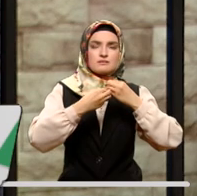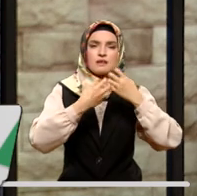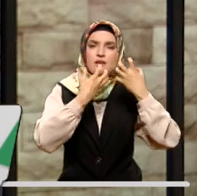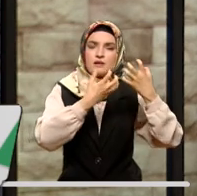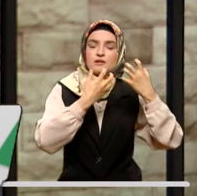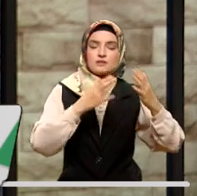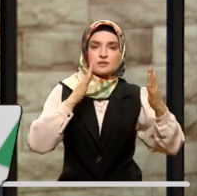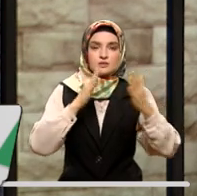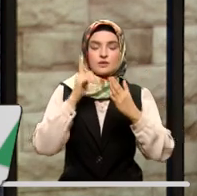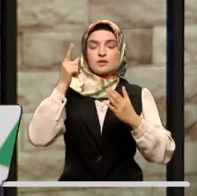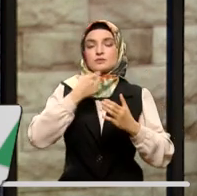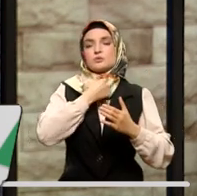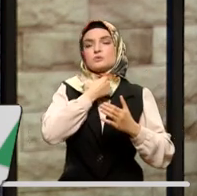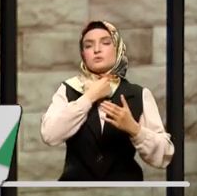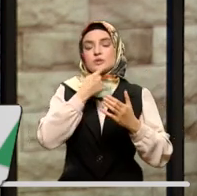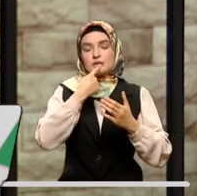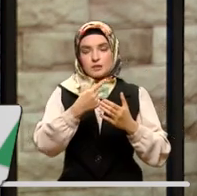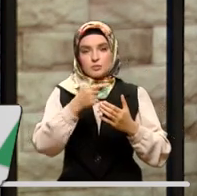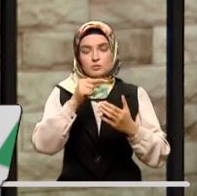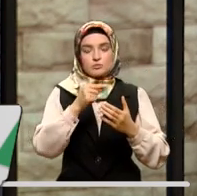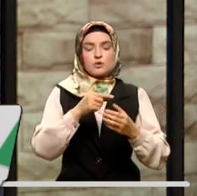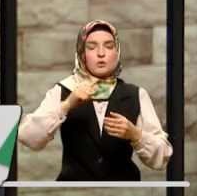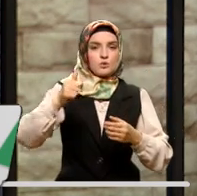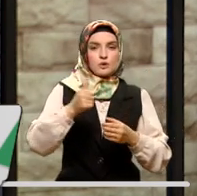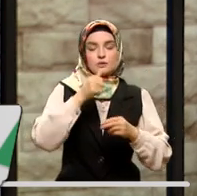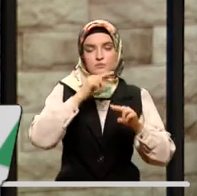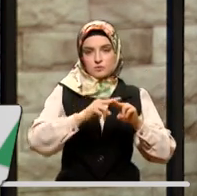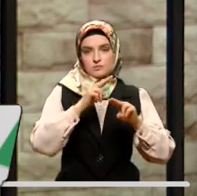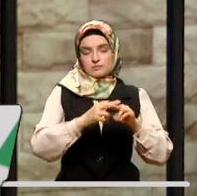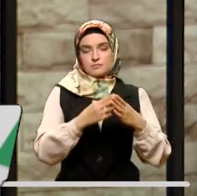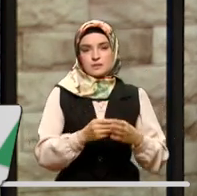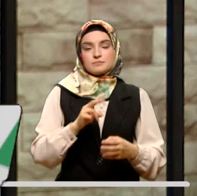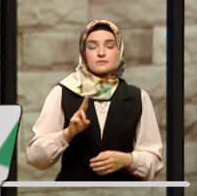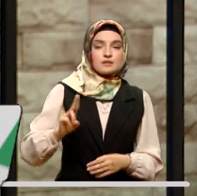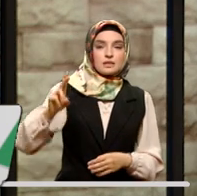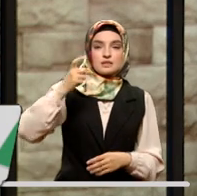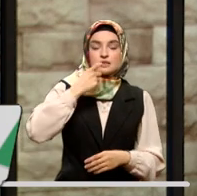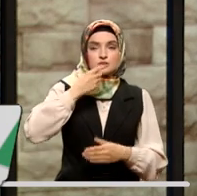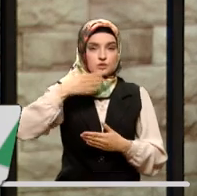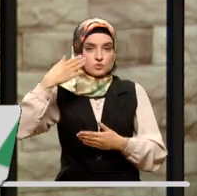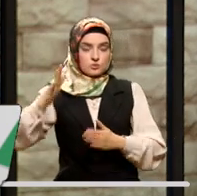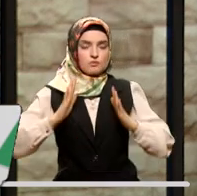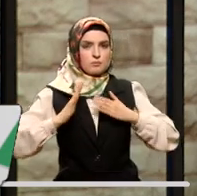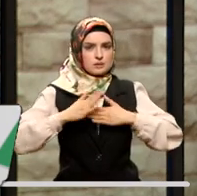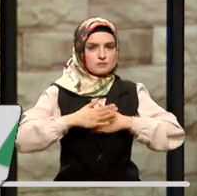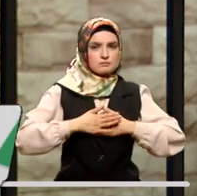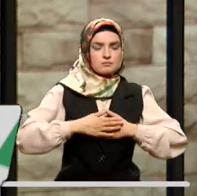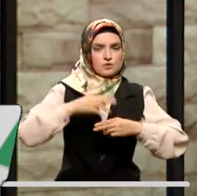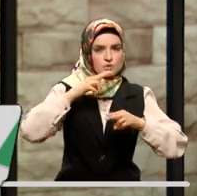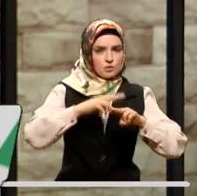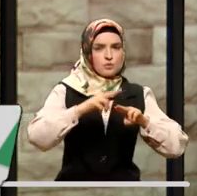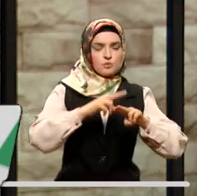yani kısa şeylerdir ama önemli öğretmelerdir. Şimdi 7 yaşından sonra da namazı kılmayı öğretin